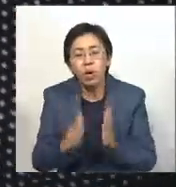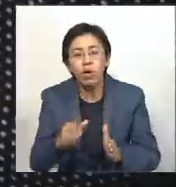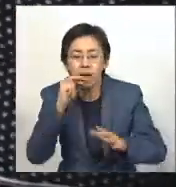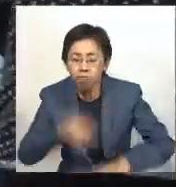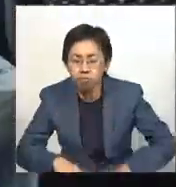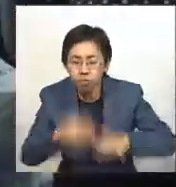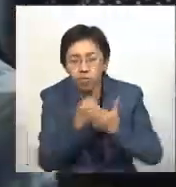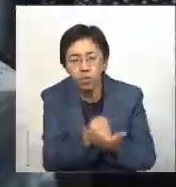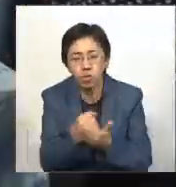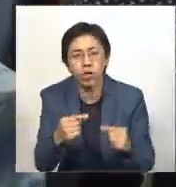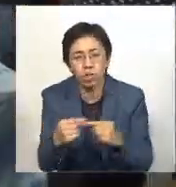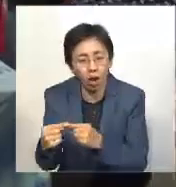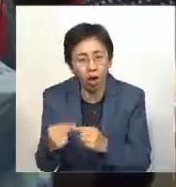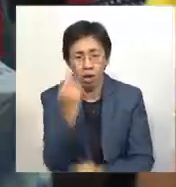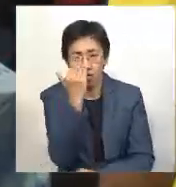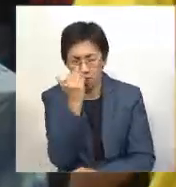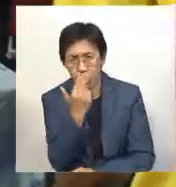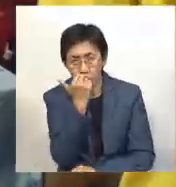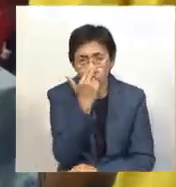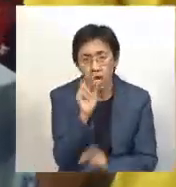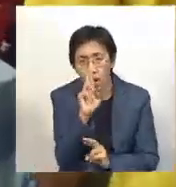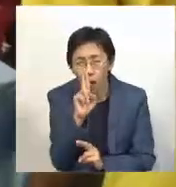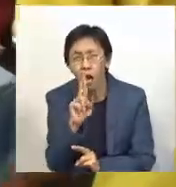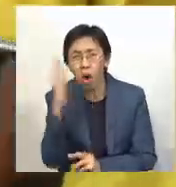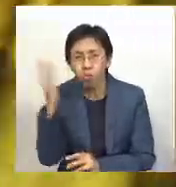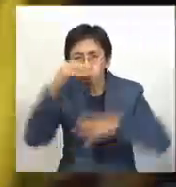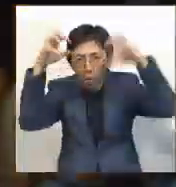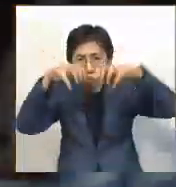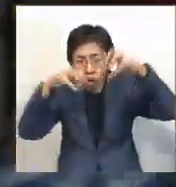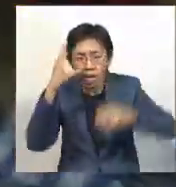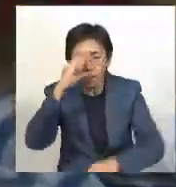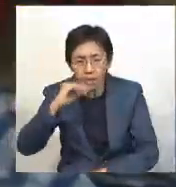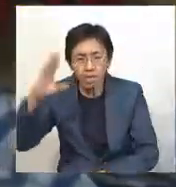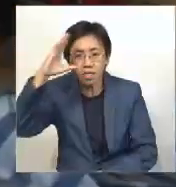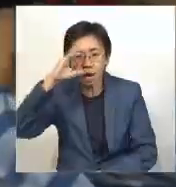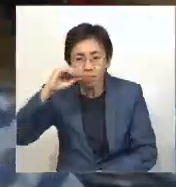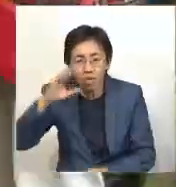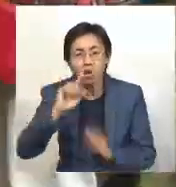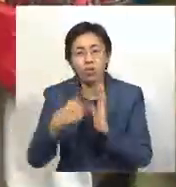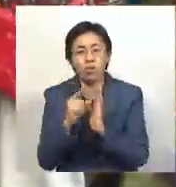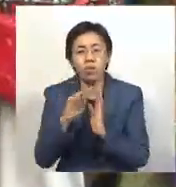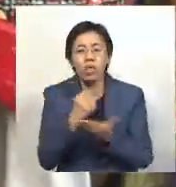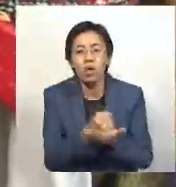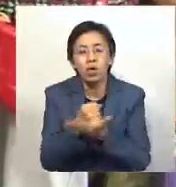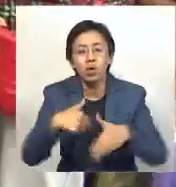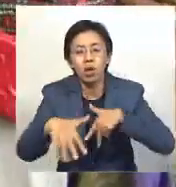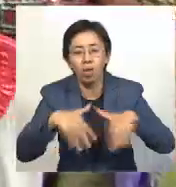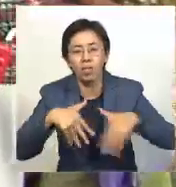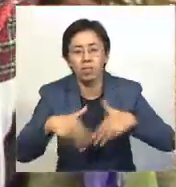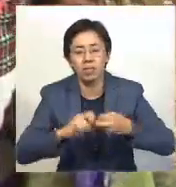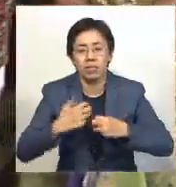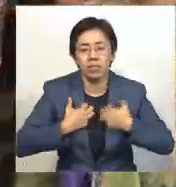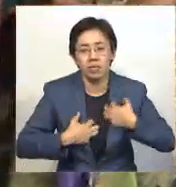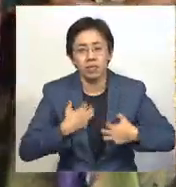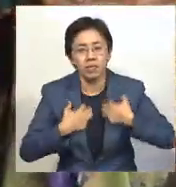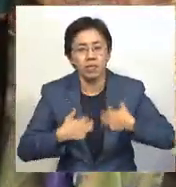บัติอย่างต่อเนื่องเนื่องจากยังคงเฝ้าระวังสถานการณ์ตลอด24ชั่วโมงและคอยช่วยเหลือประชาชนที่ยังคงเดือดร้